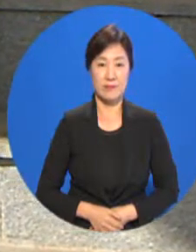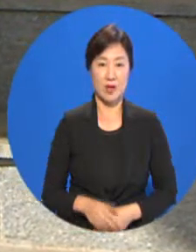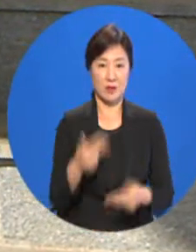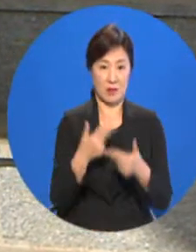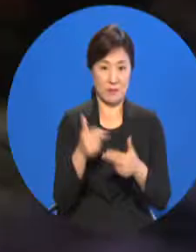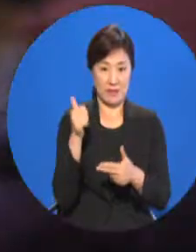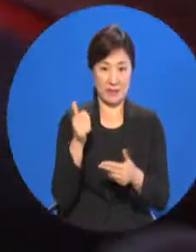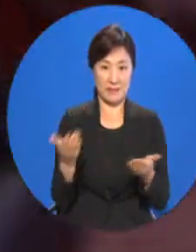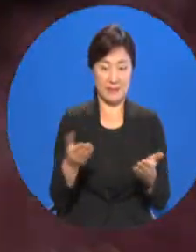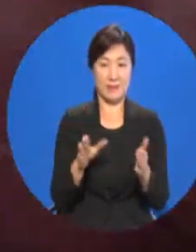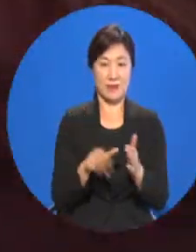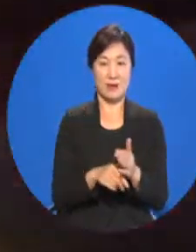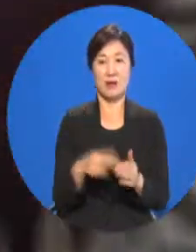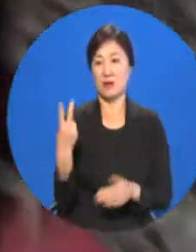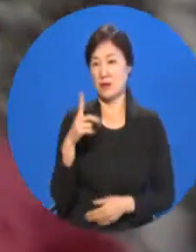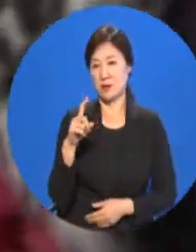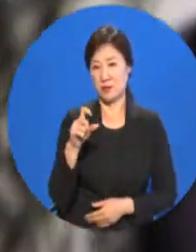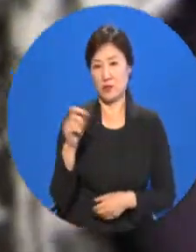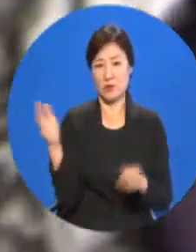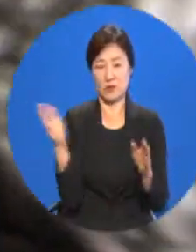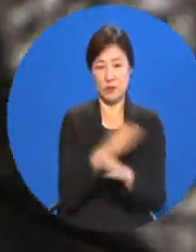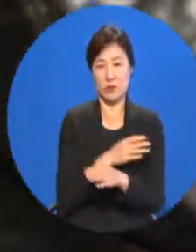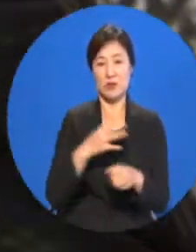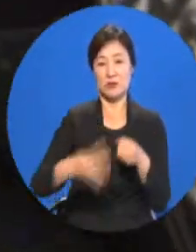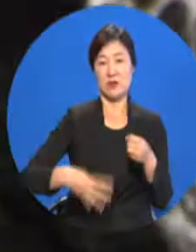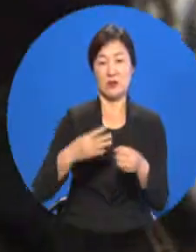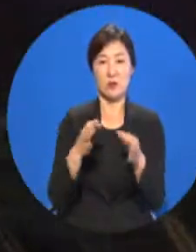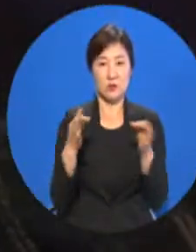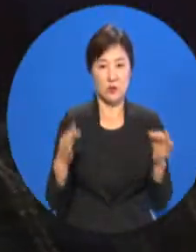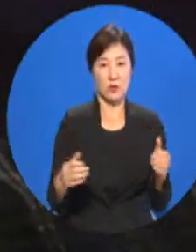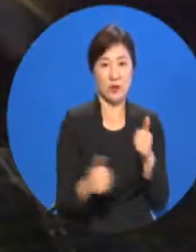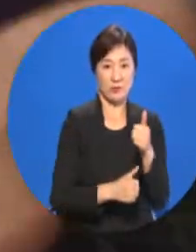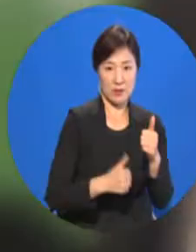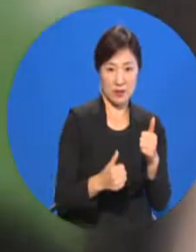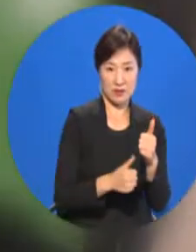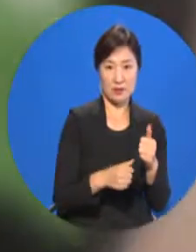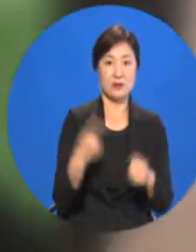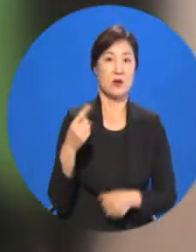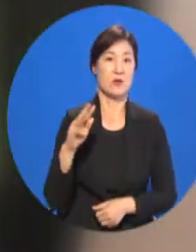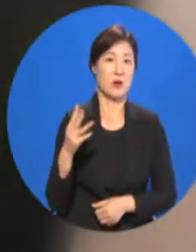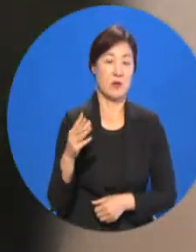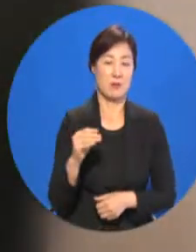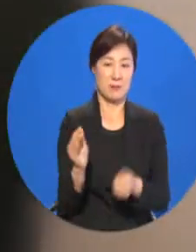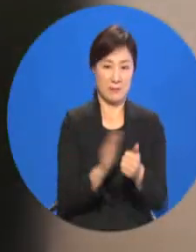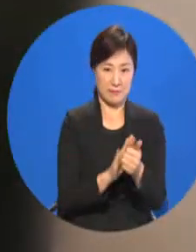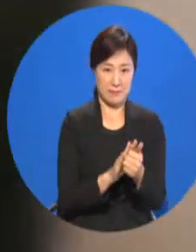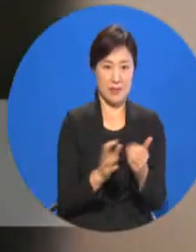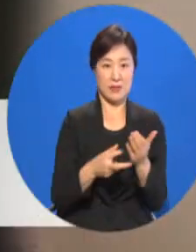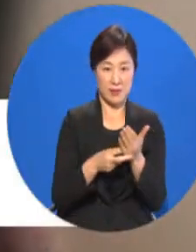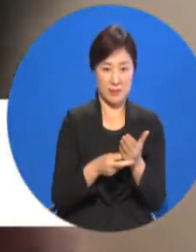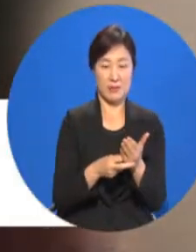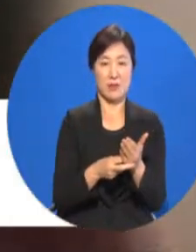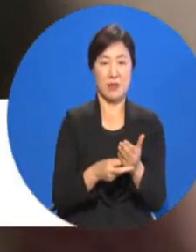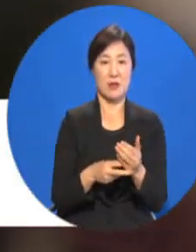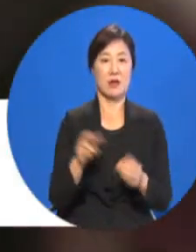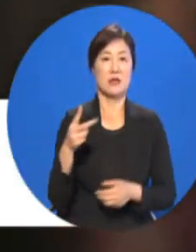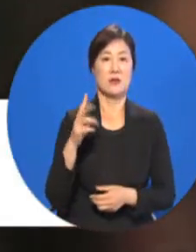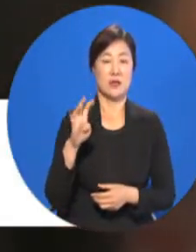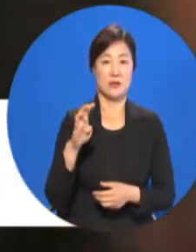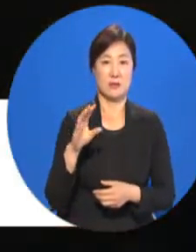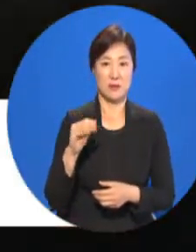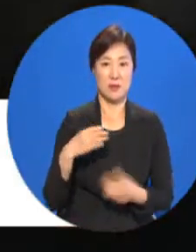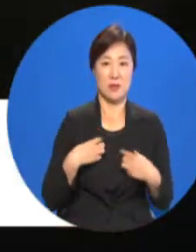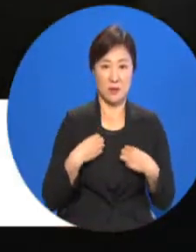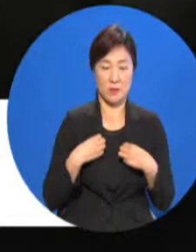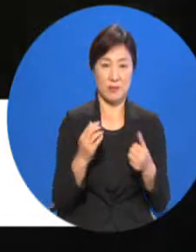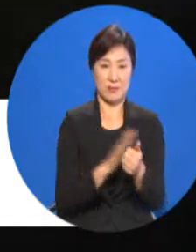조합장으로 재직하던 지난 2015년부터 4년간 조합 임원들에게 1,800만 원 상당의 상품권과 240만 원 상당의